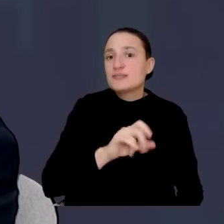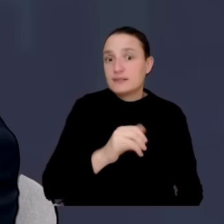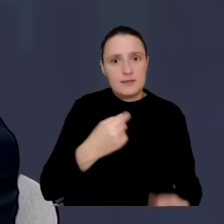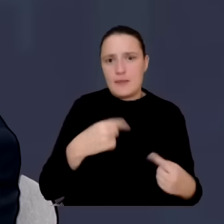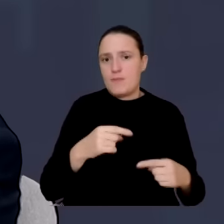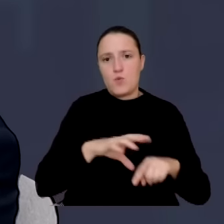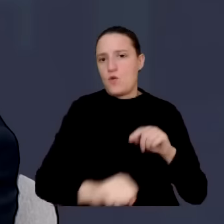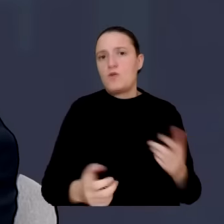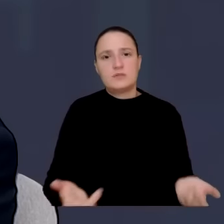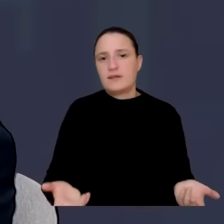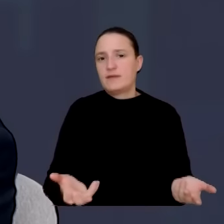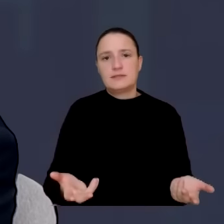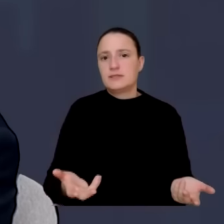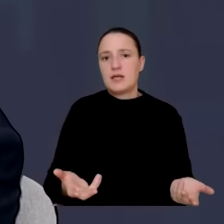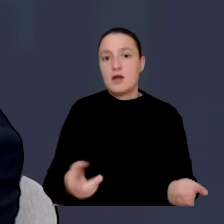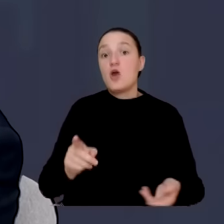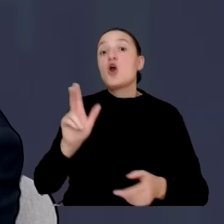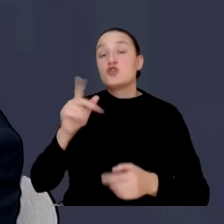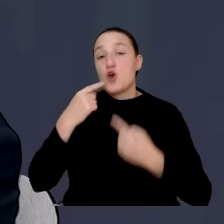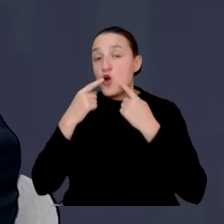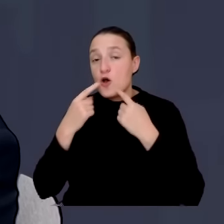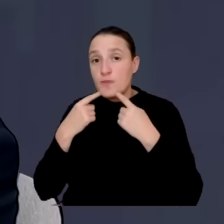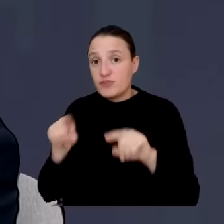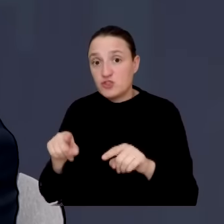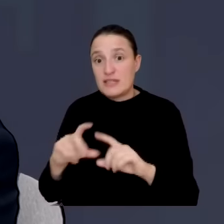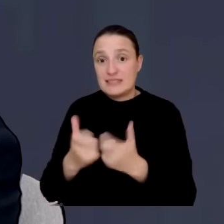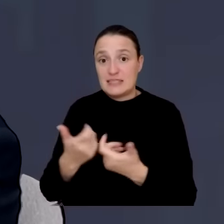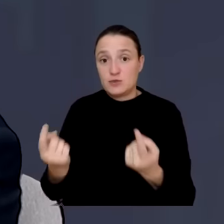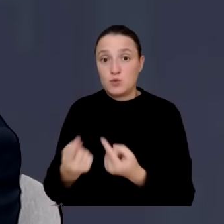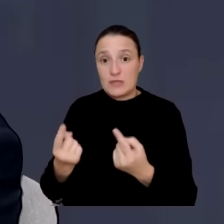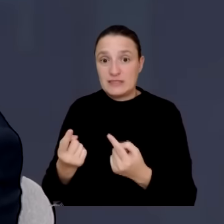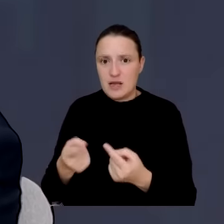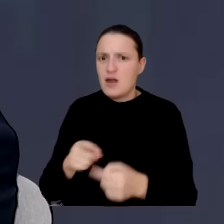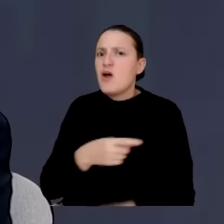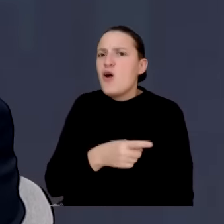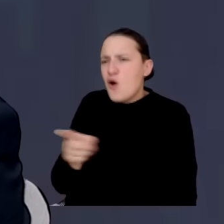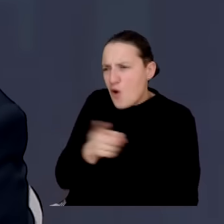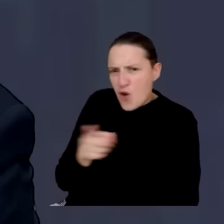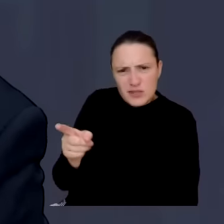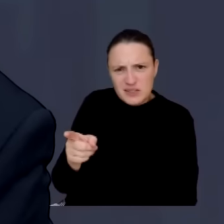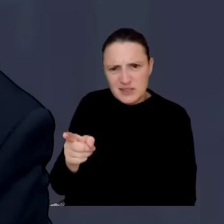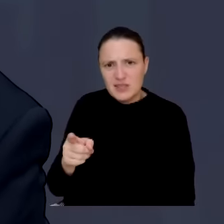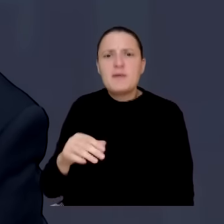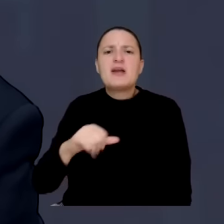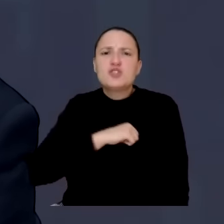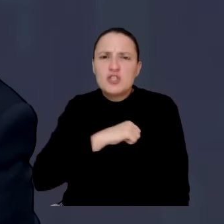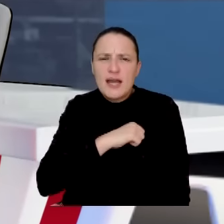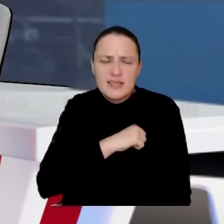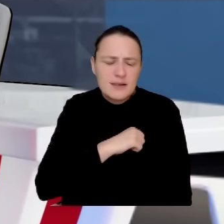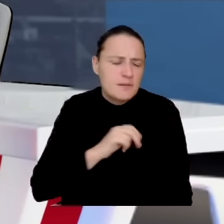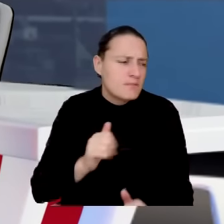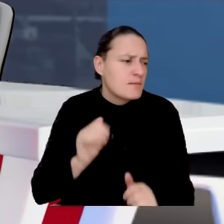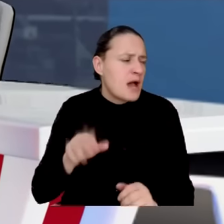jakieś daleko idące konsekwencje wobec osób odpowiedzialnych za ten proceder w związku z tym to on mają gigantyczne grzechy w tej sprawie nie obrażając